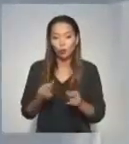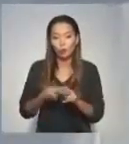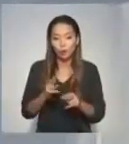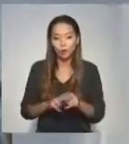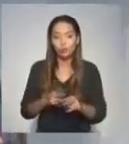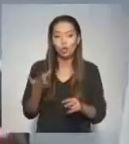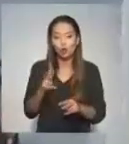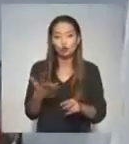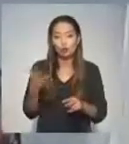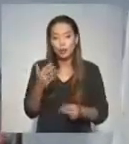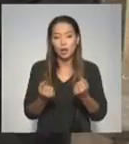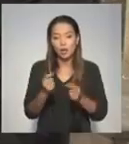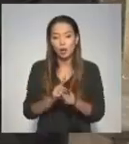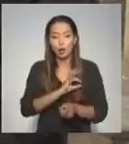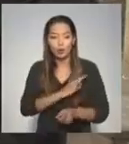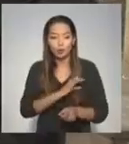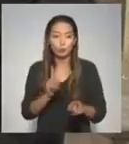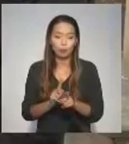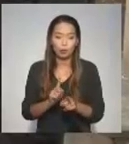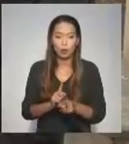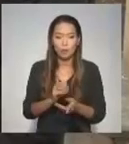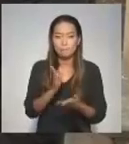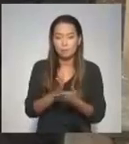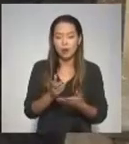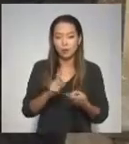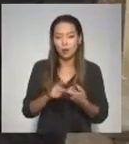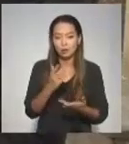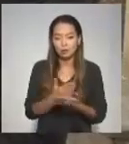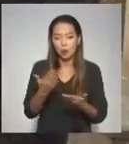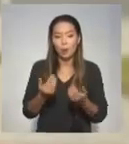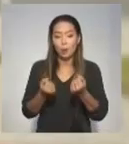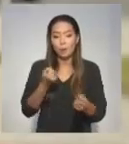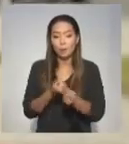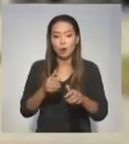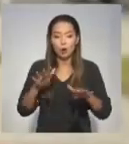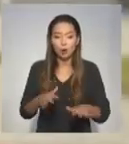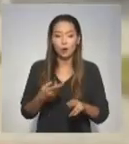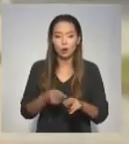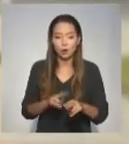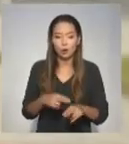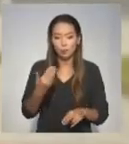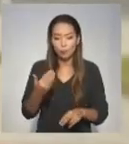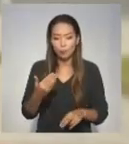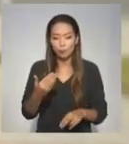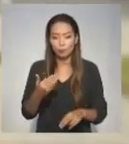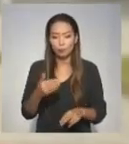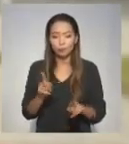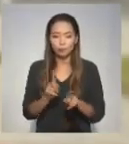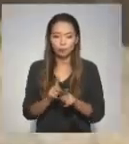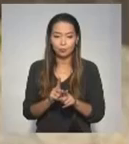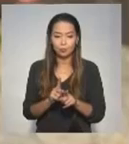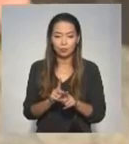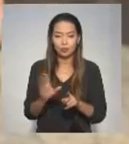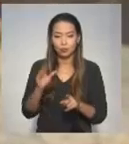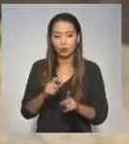X5 көлік иесінің заңгер болуы тікелей себеп. Жол көлік оқиғасы орын алғанда дауды шешу үшін Семен Исек 6 миллион теңге